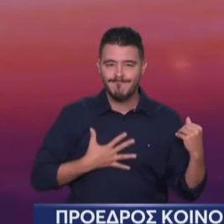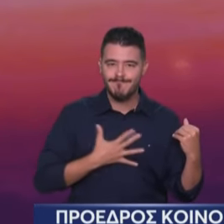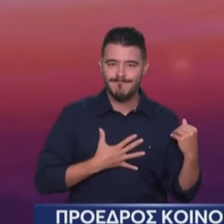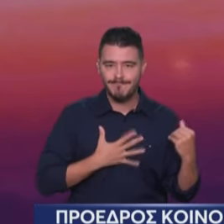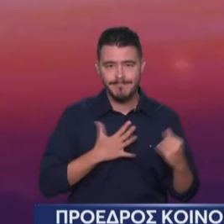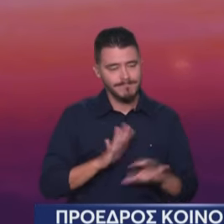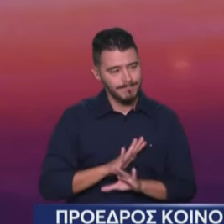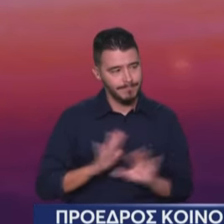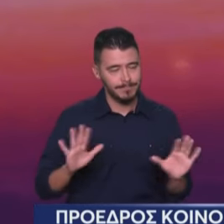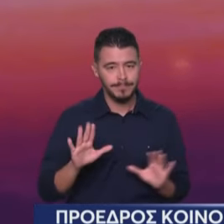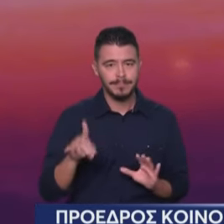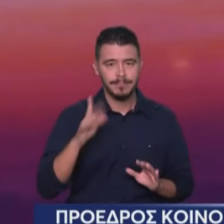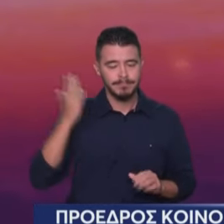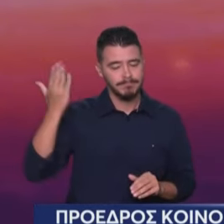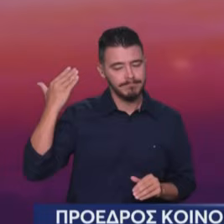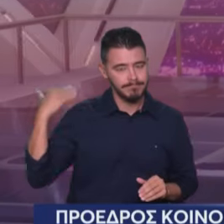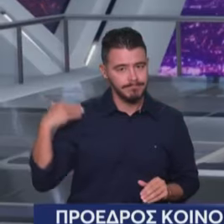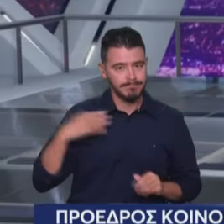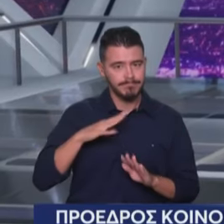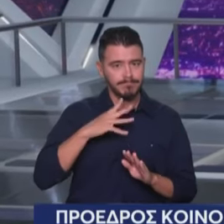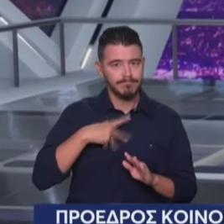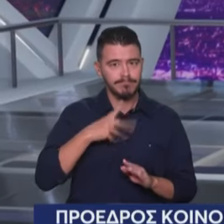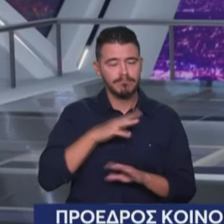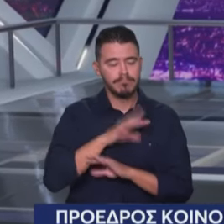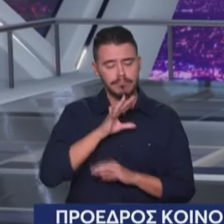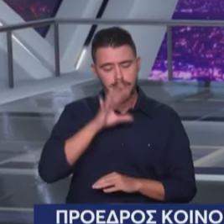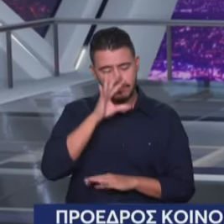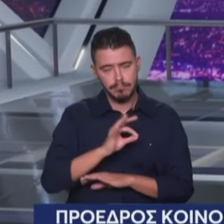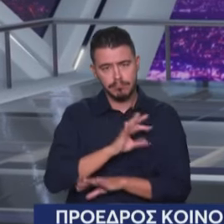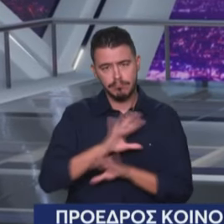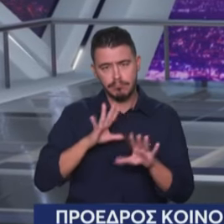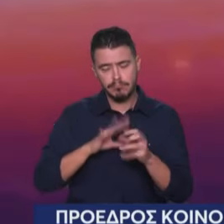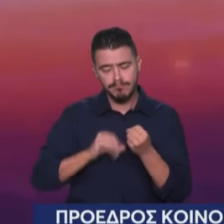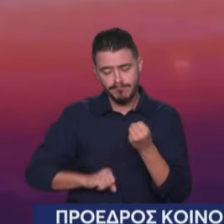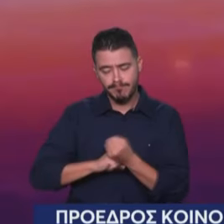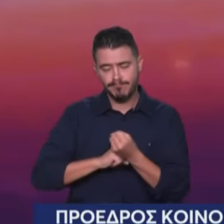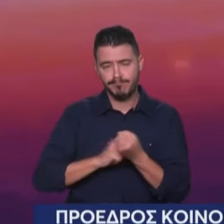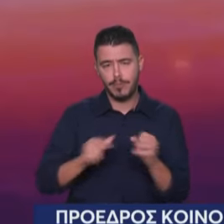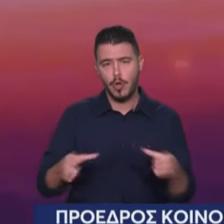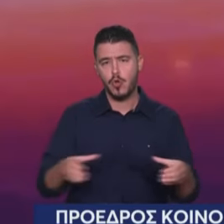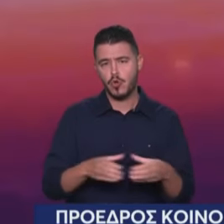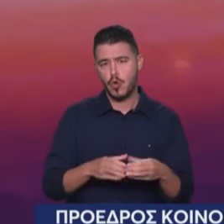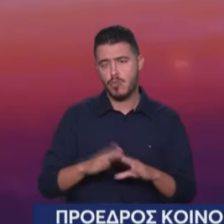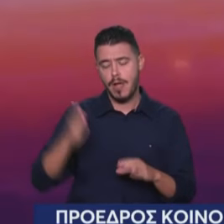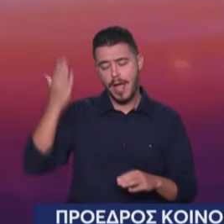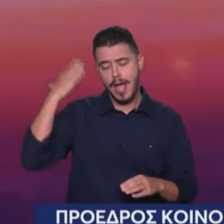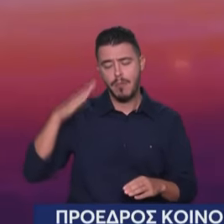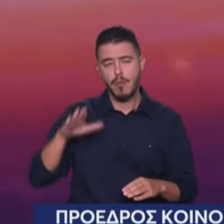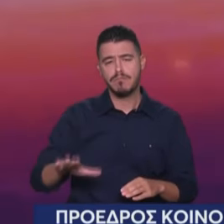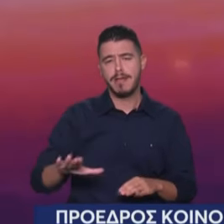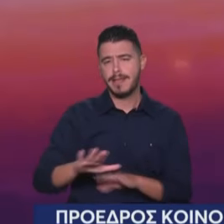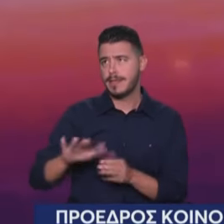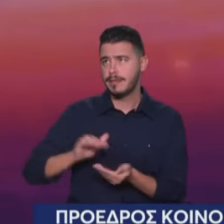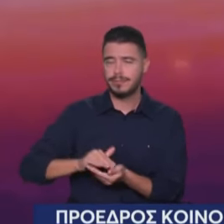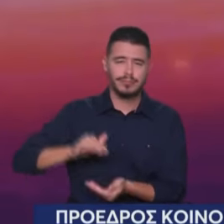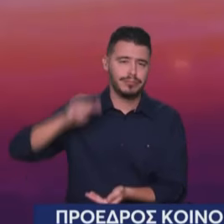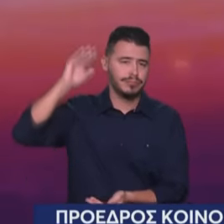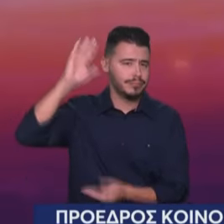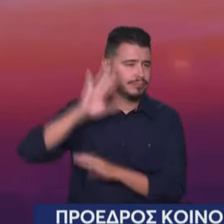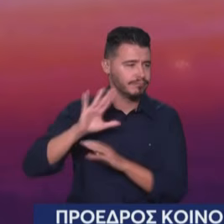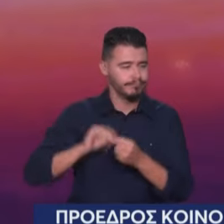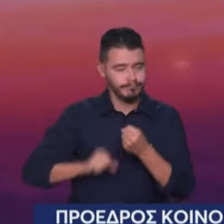και στο παρελθόν ότι υπηρετώ αυτή την παράταξη σχεδόν από τα γενοφάσκια μου και από πολλές θέσεις. Και πάντα στο δημόσιο